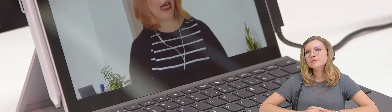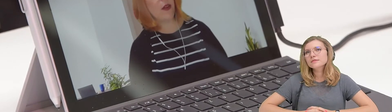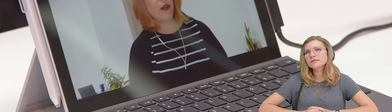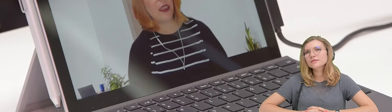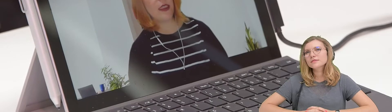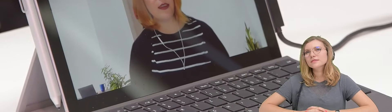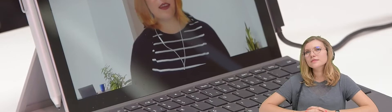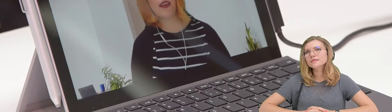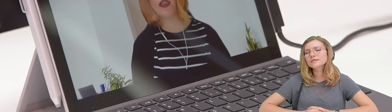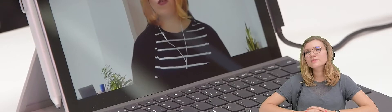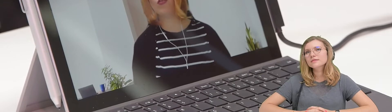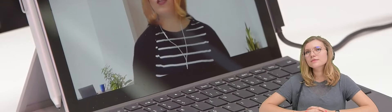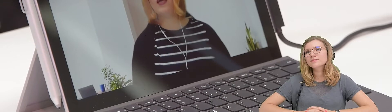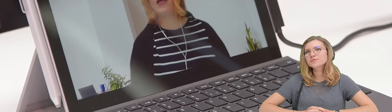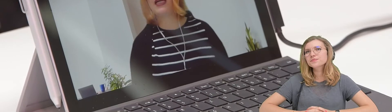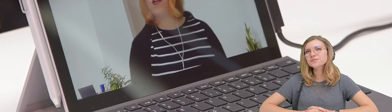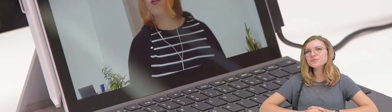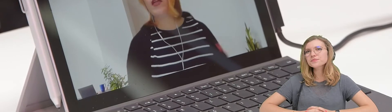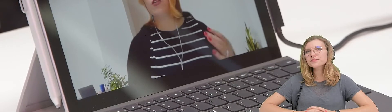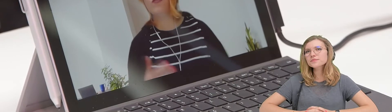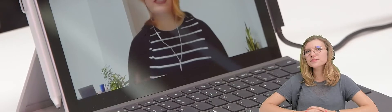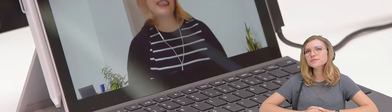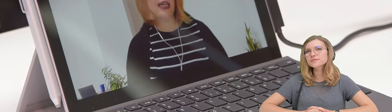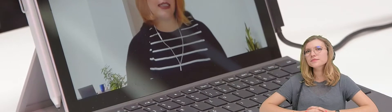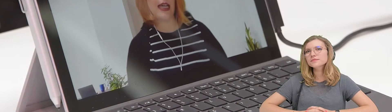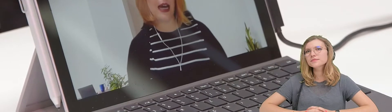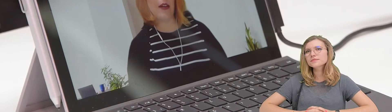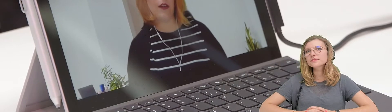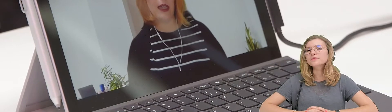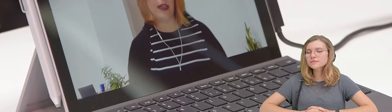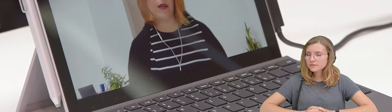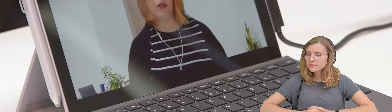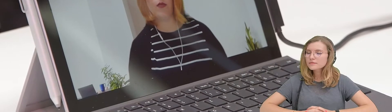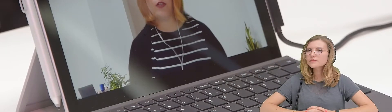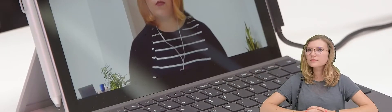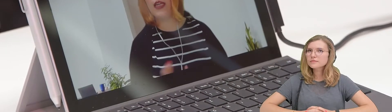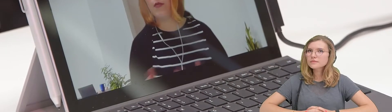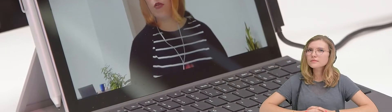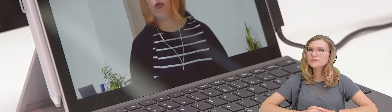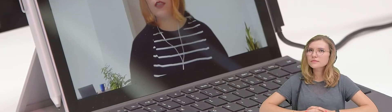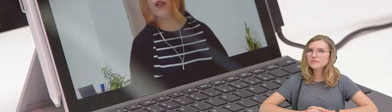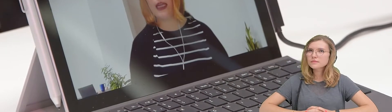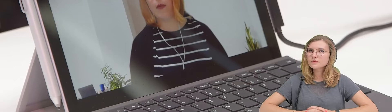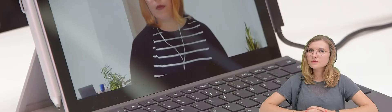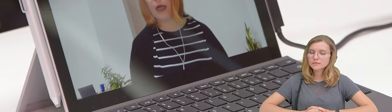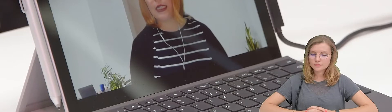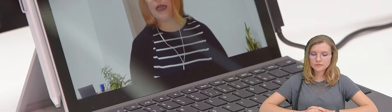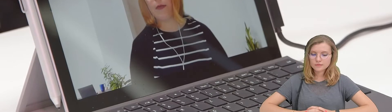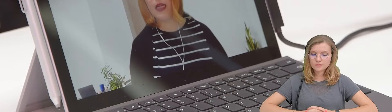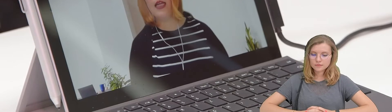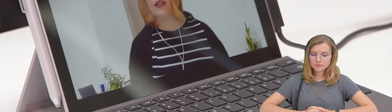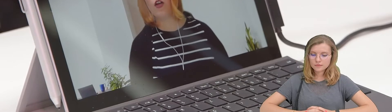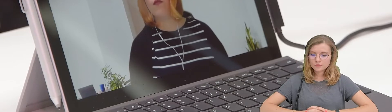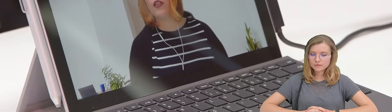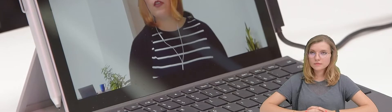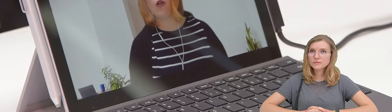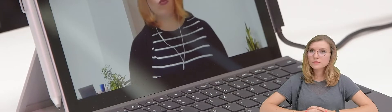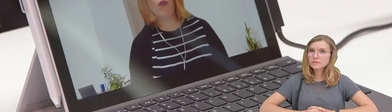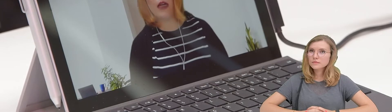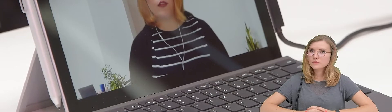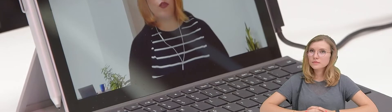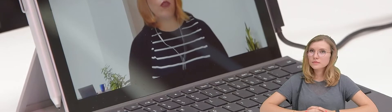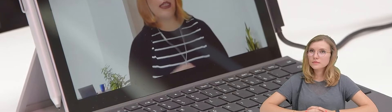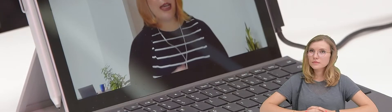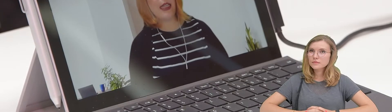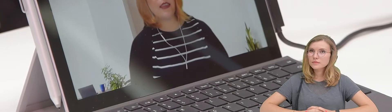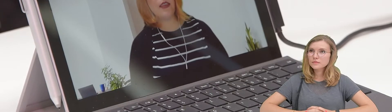flexibel einzusetzen sind, ne? Und man kann auch immer den Schwierigkeitsgrad verändern. Mhm. Zum Beispiel bei der Methode, die wir eben gemacht haben, da können wir das auch so